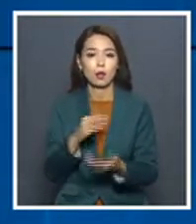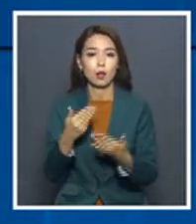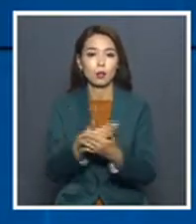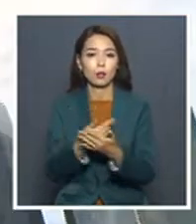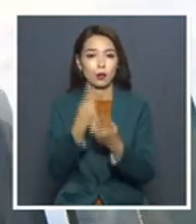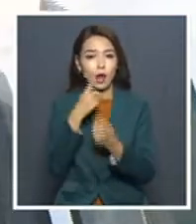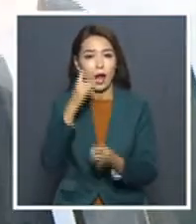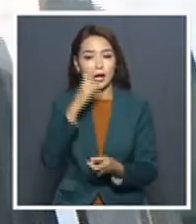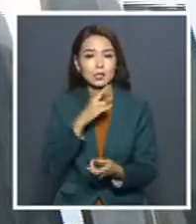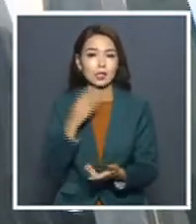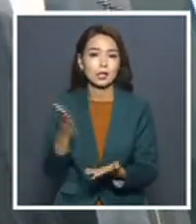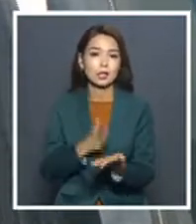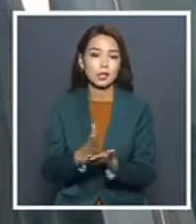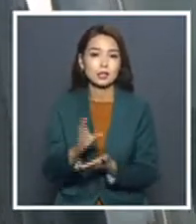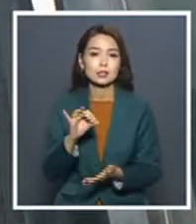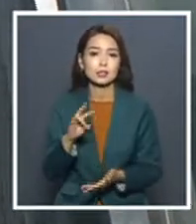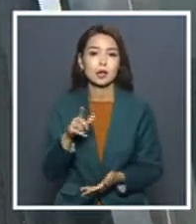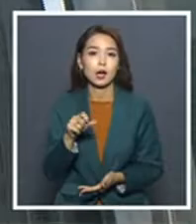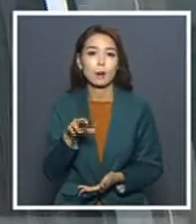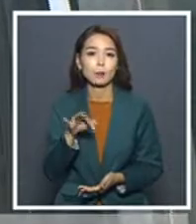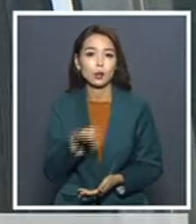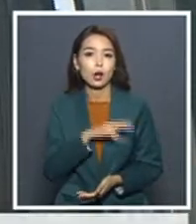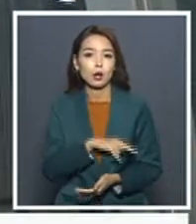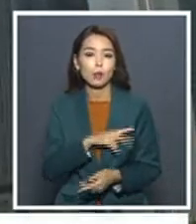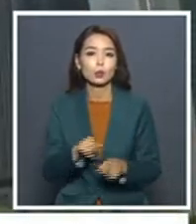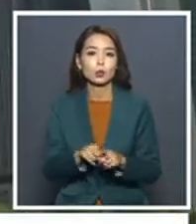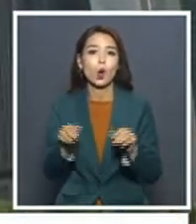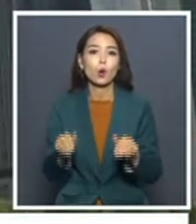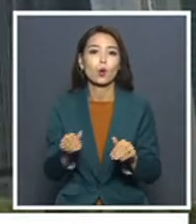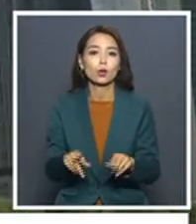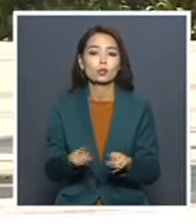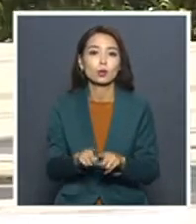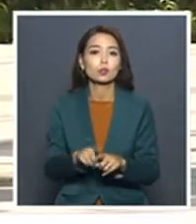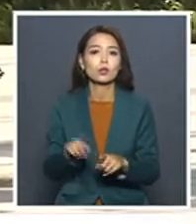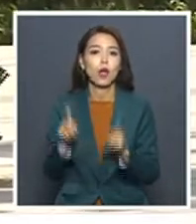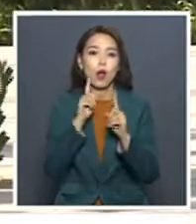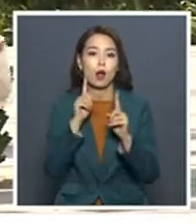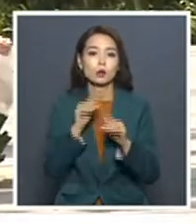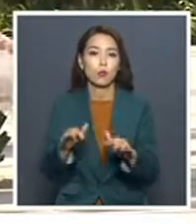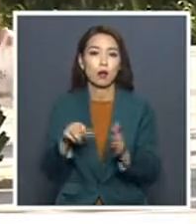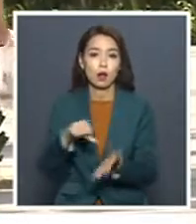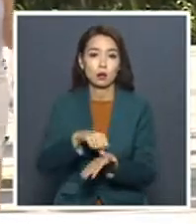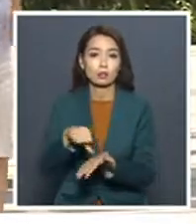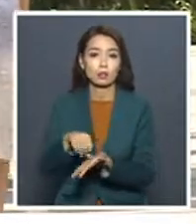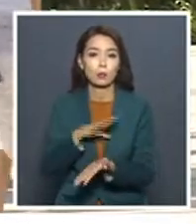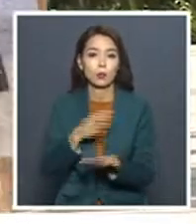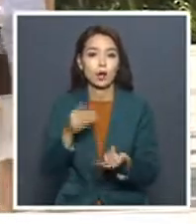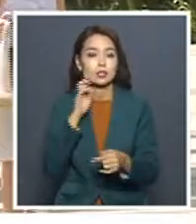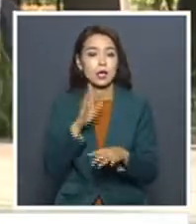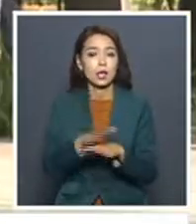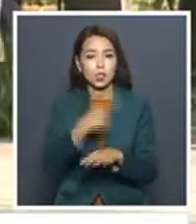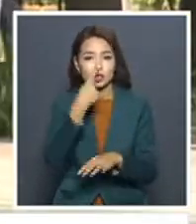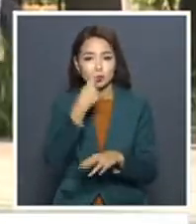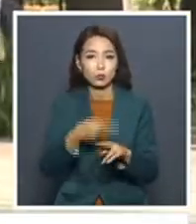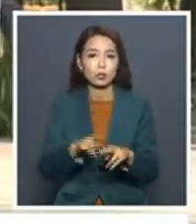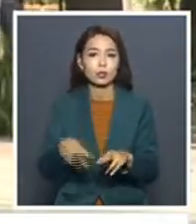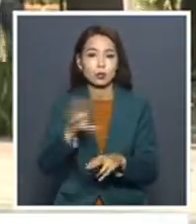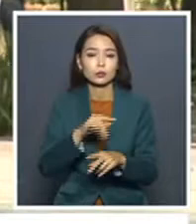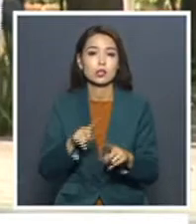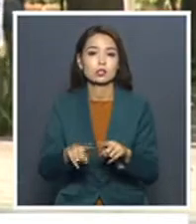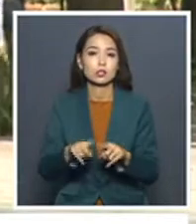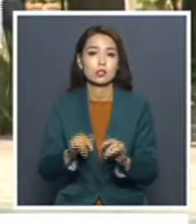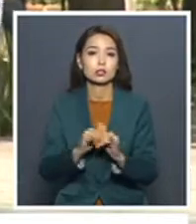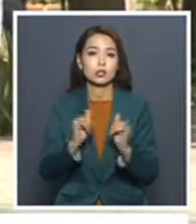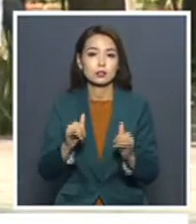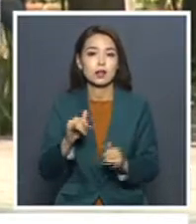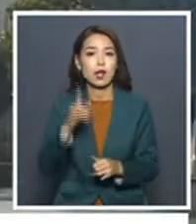делегация Сингапур мемлекеттік қызмет колледжі ұйымдастырған халықаралық форумға қатысқан. Жиында елімізде жүзеге асырылып жатқан